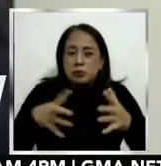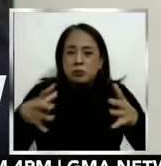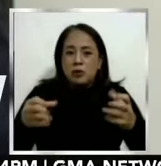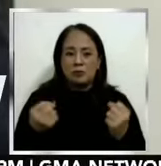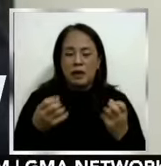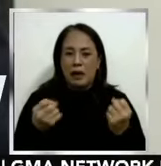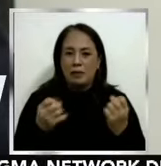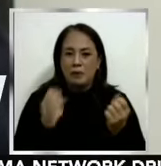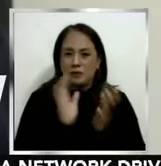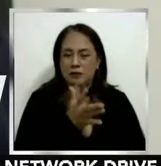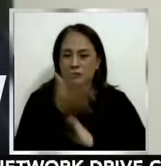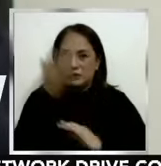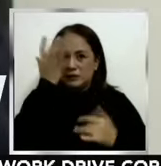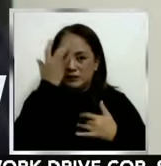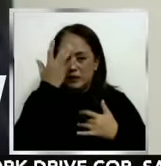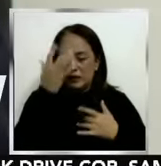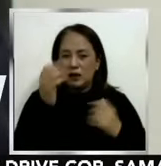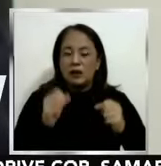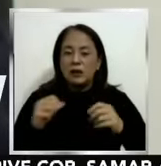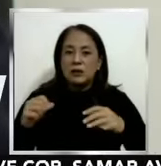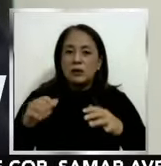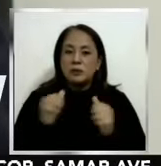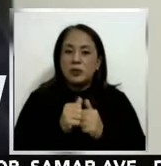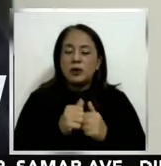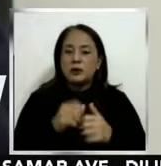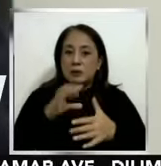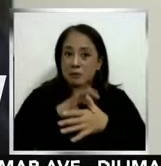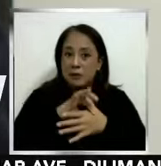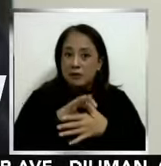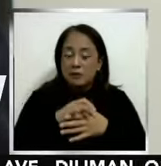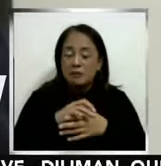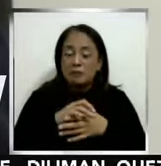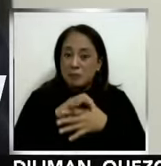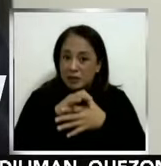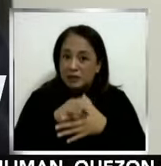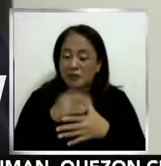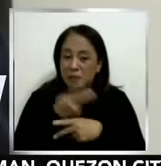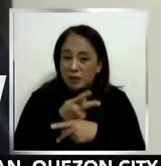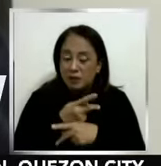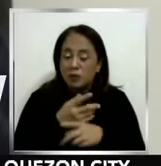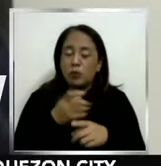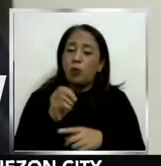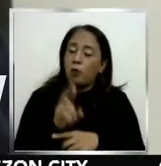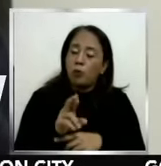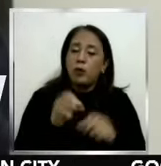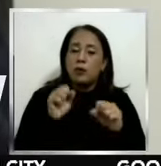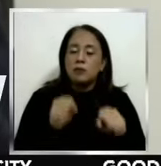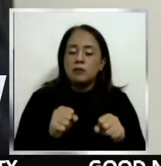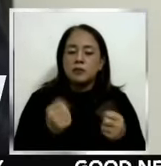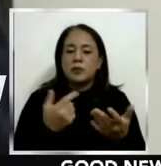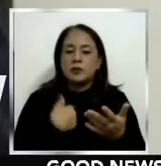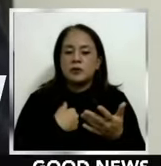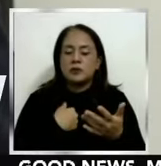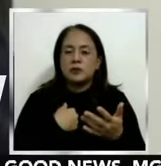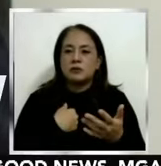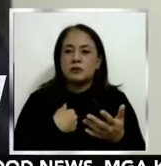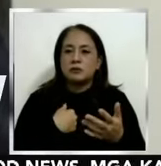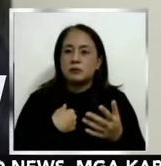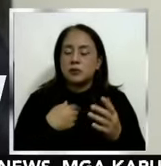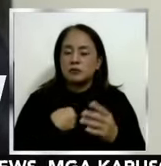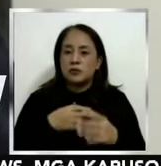spread can be done through meat products, through the movement of live pigs, and